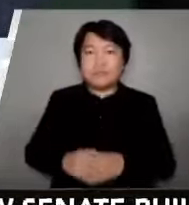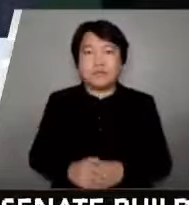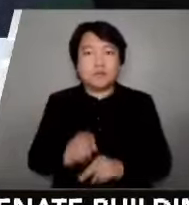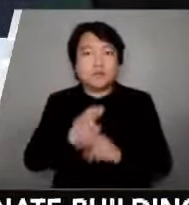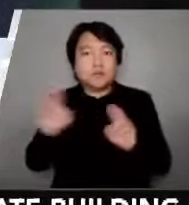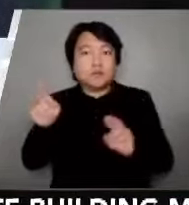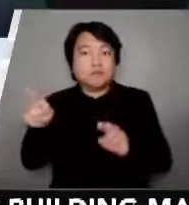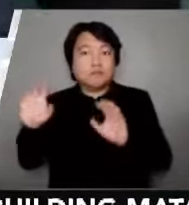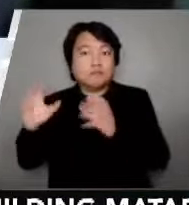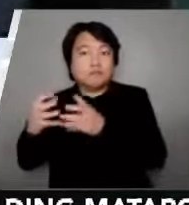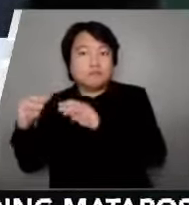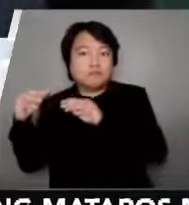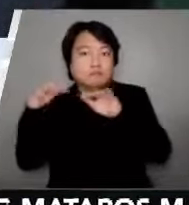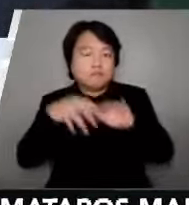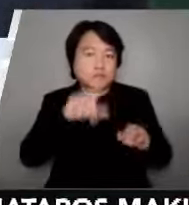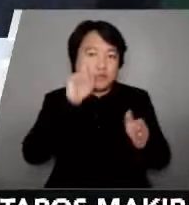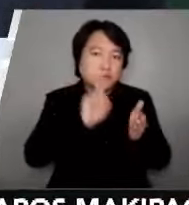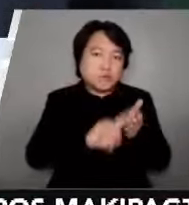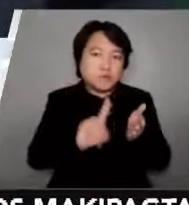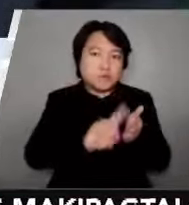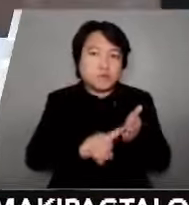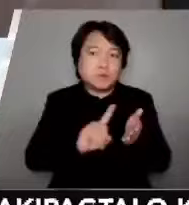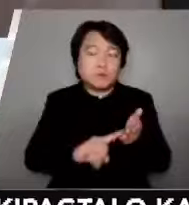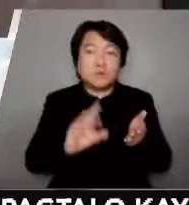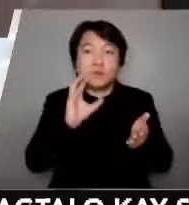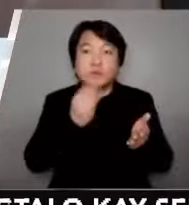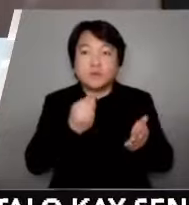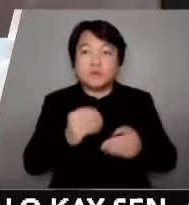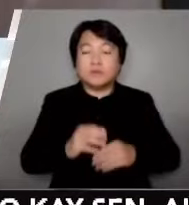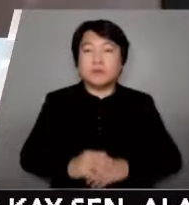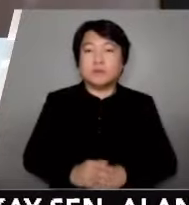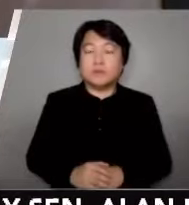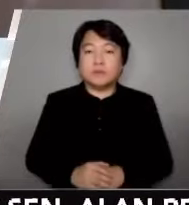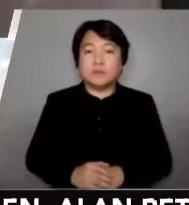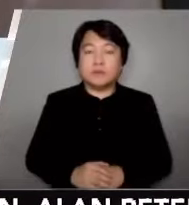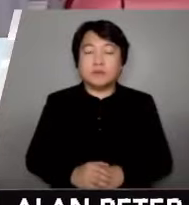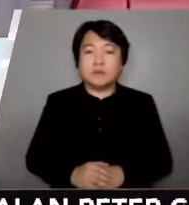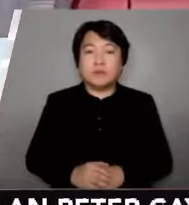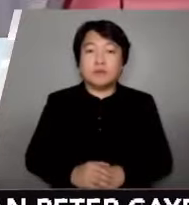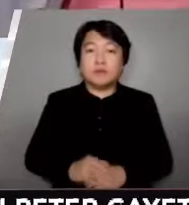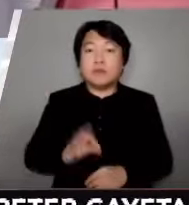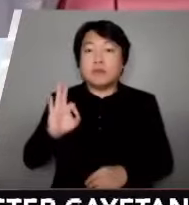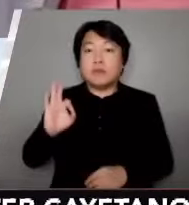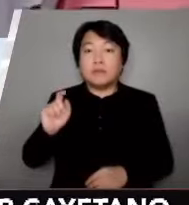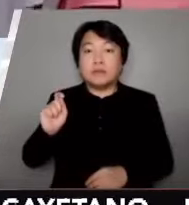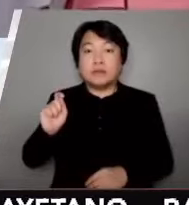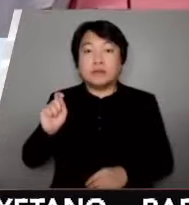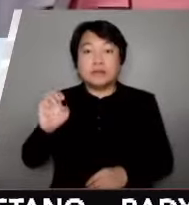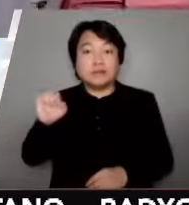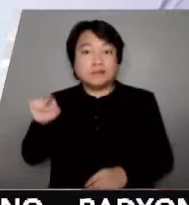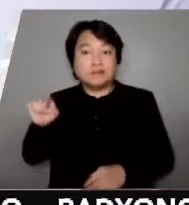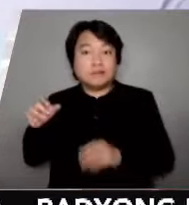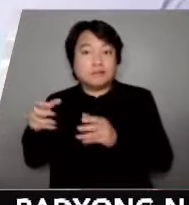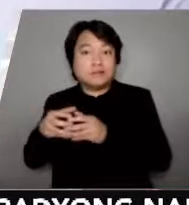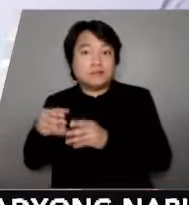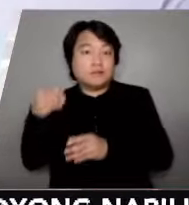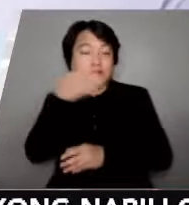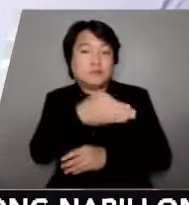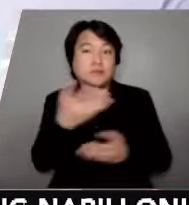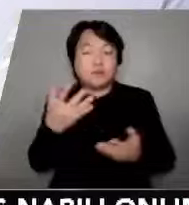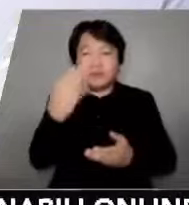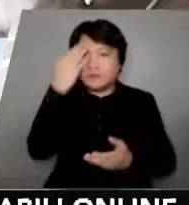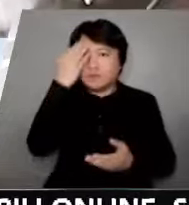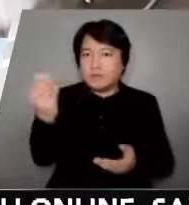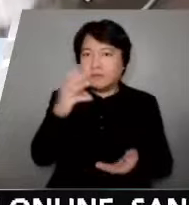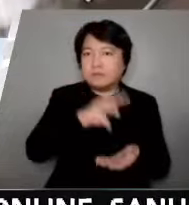surveillance at test by ang fair trade enforcement Bureau o fteb ng DTI sa warehouse sa plid Del Bulacan nakita ang